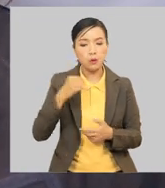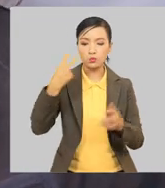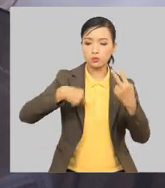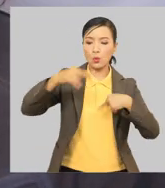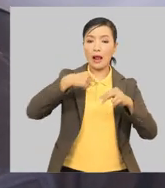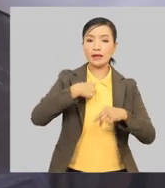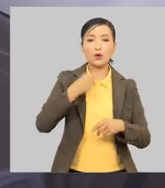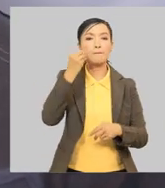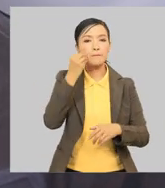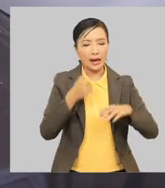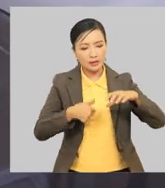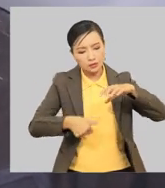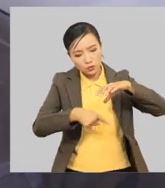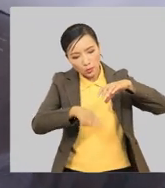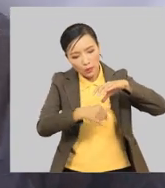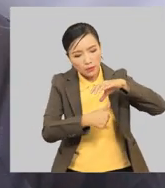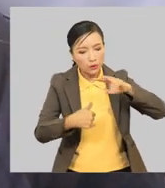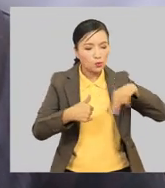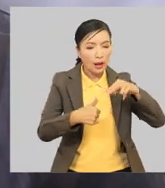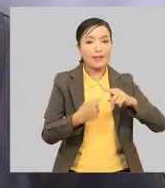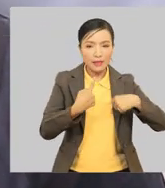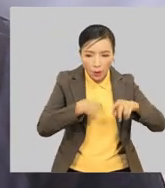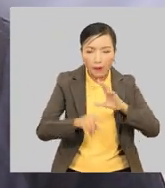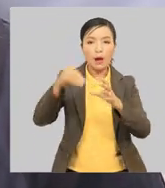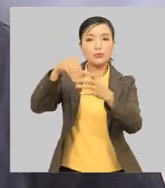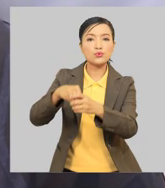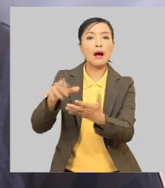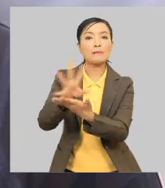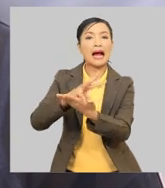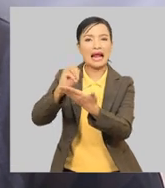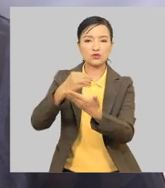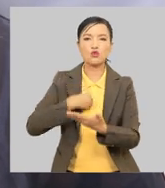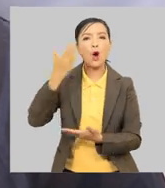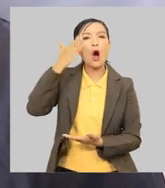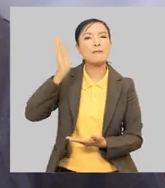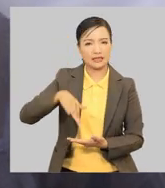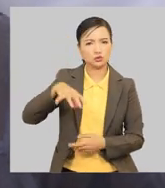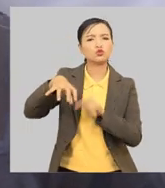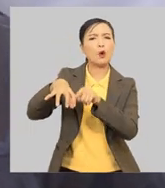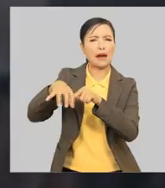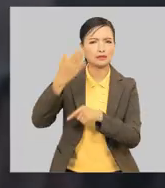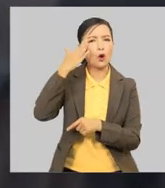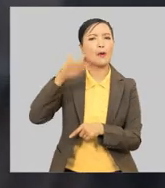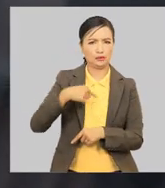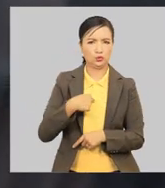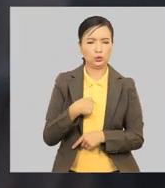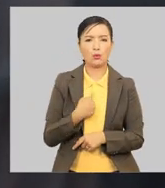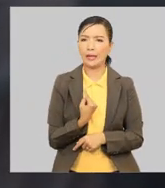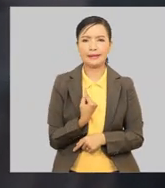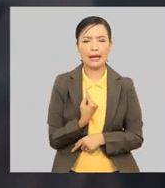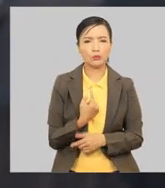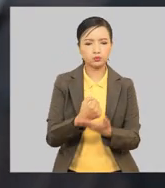จะเป็นคนคอยดูแลชมพู่ตอนที่อยู่บ้านทุกอย่างเลยพอเรามาอยู่ที่มหาลัยชมพู่ต้องอยู่หอพักหอในอ่ะค่ะ